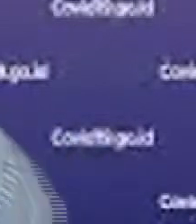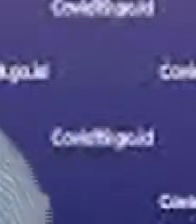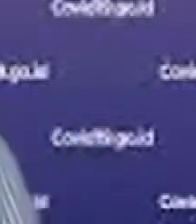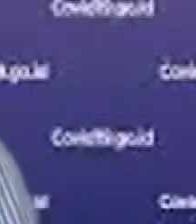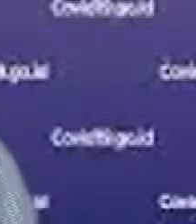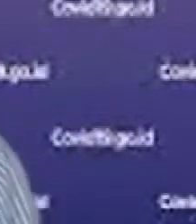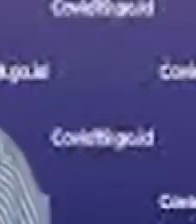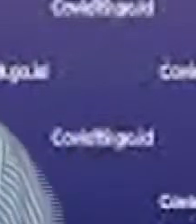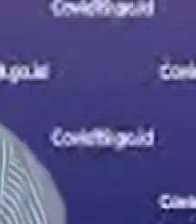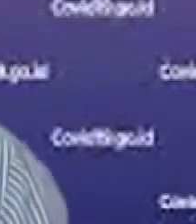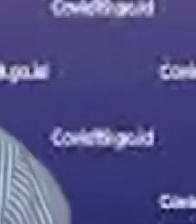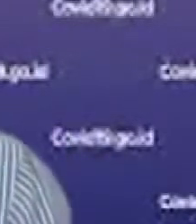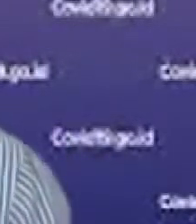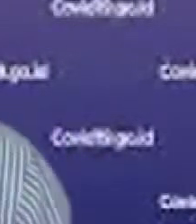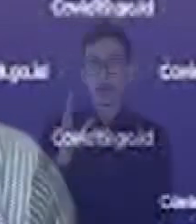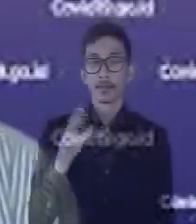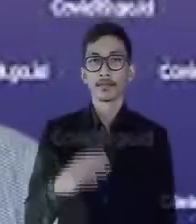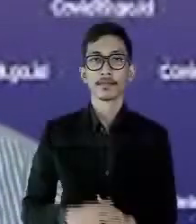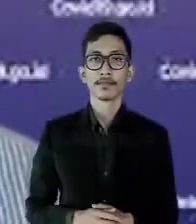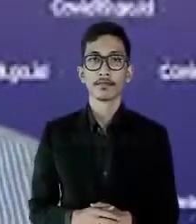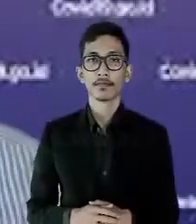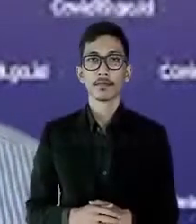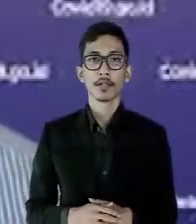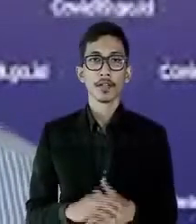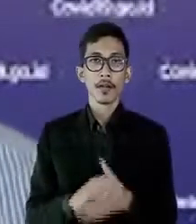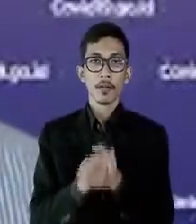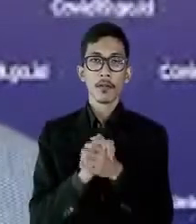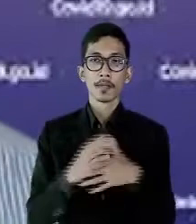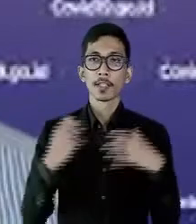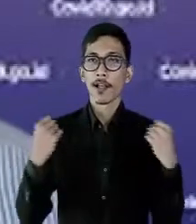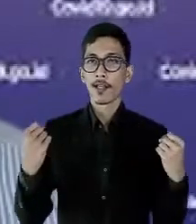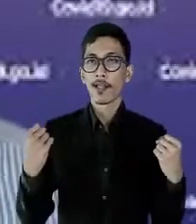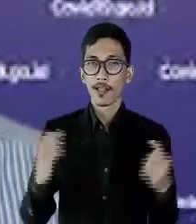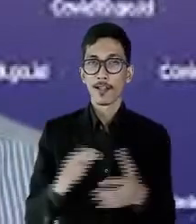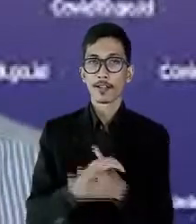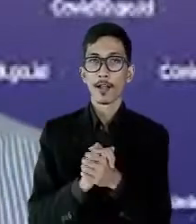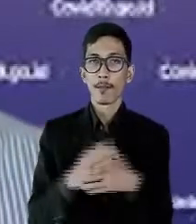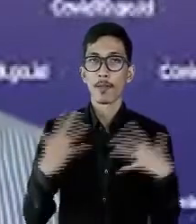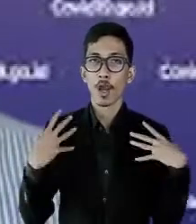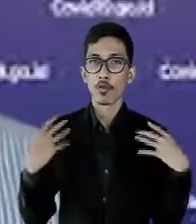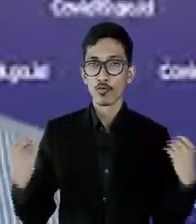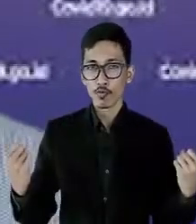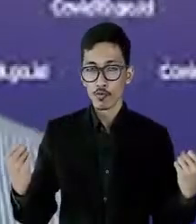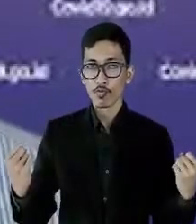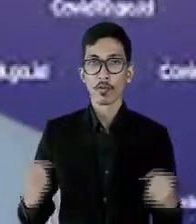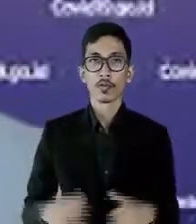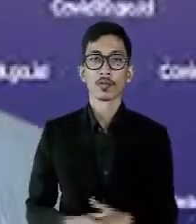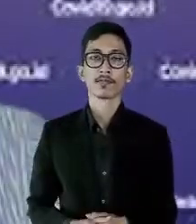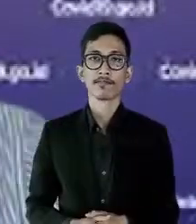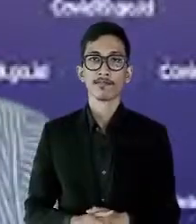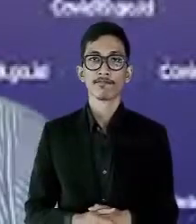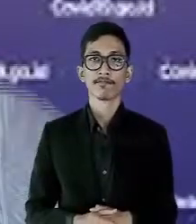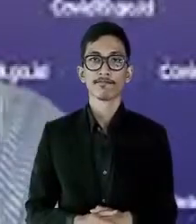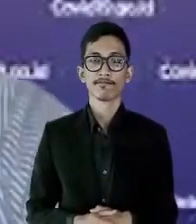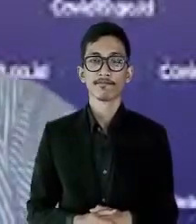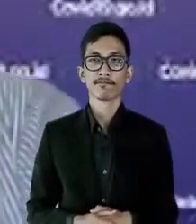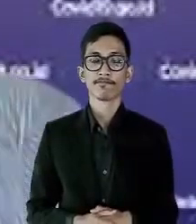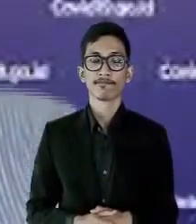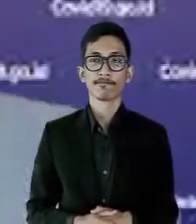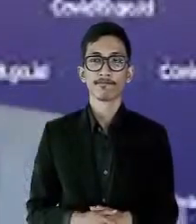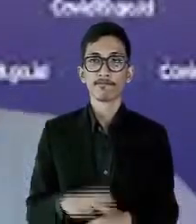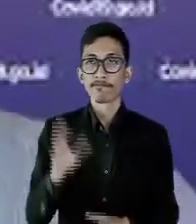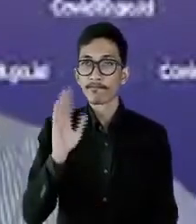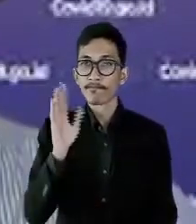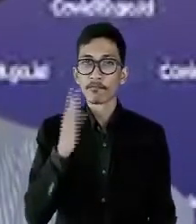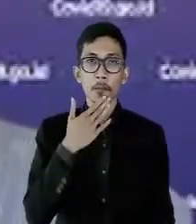Selamat siang, salam sehat, salam tangguh, pemirsa semuanya. Ya,